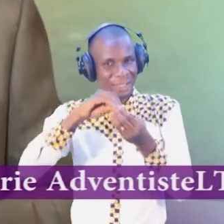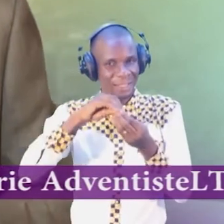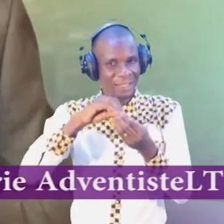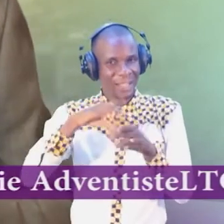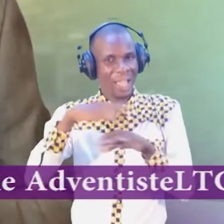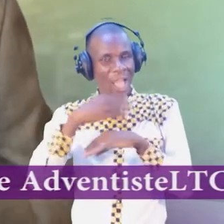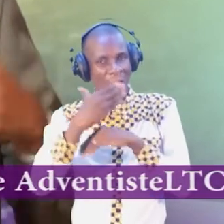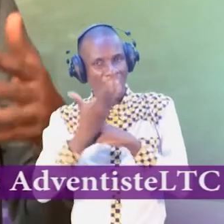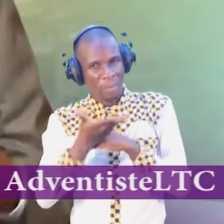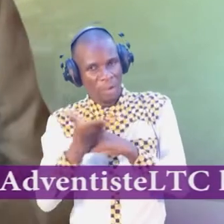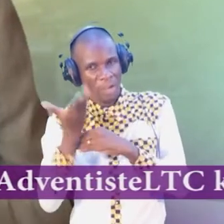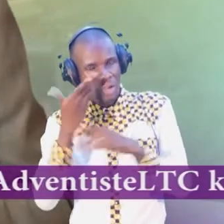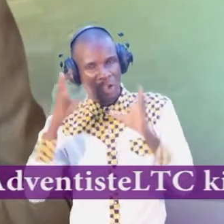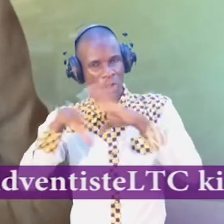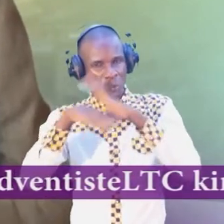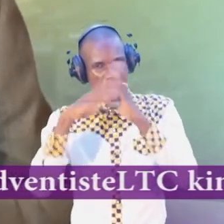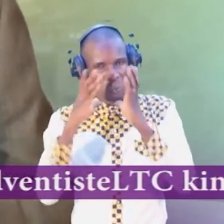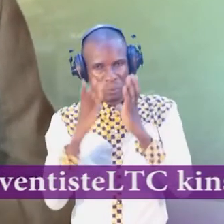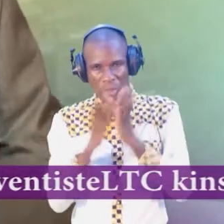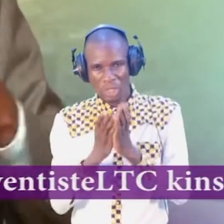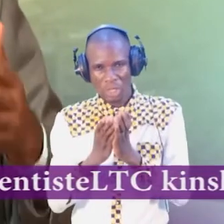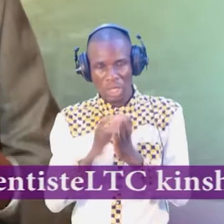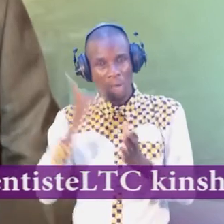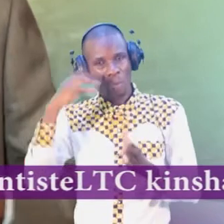mobali mosusu. Balinganaki babalani.